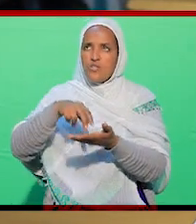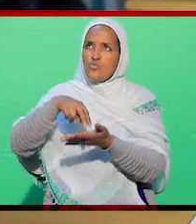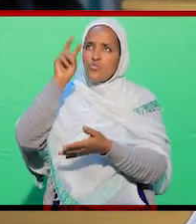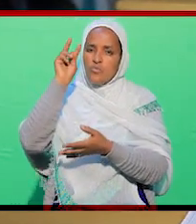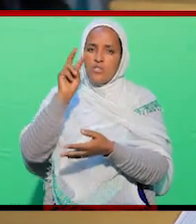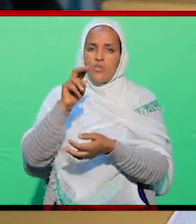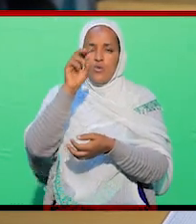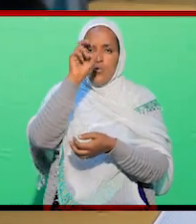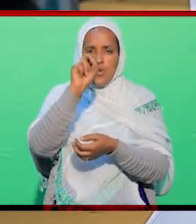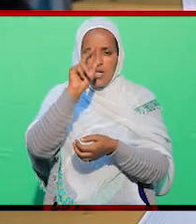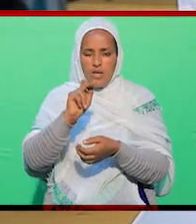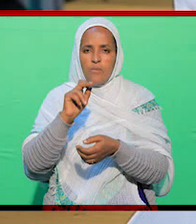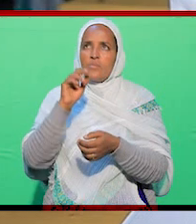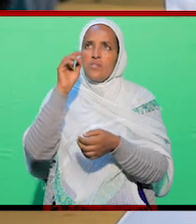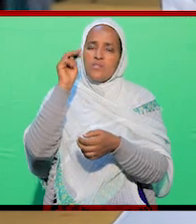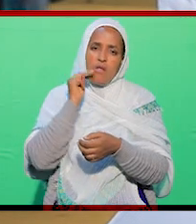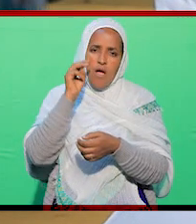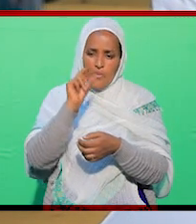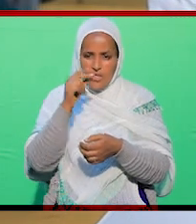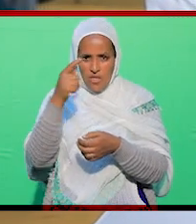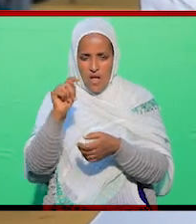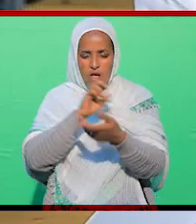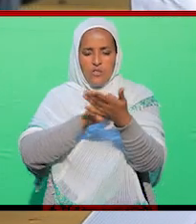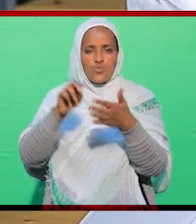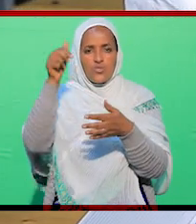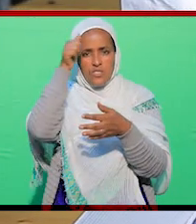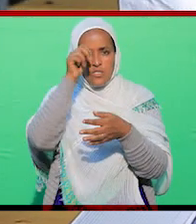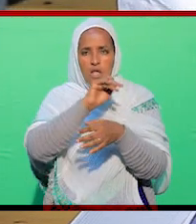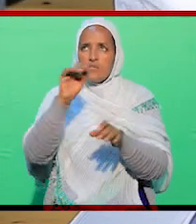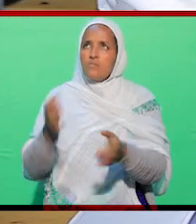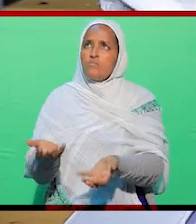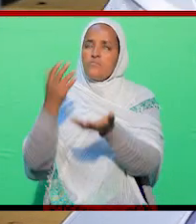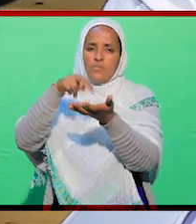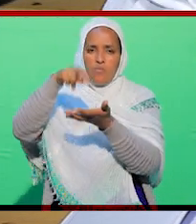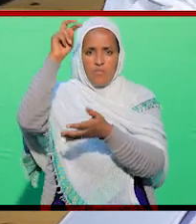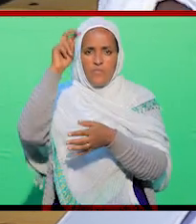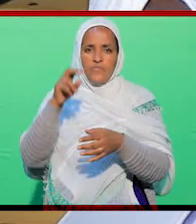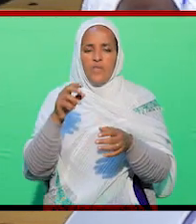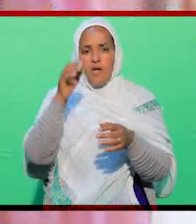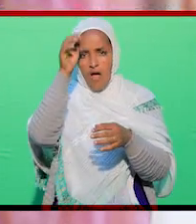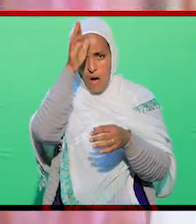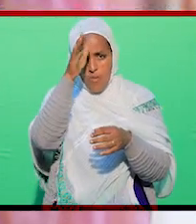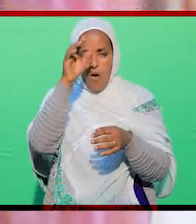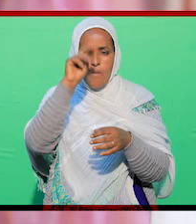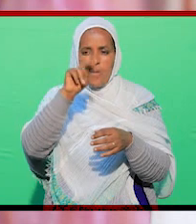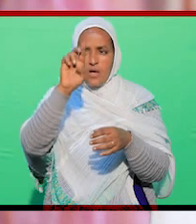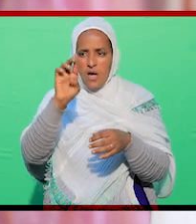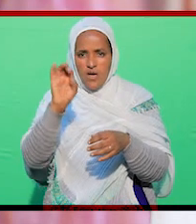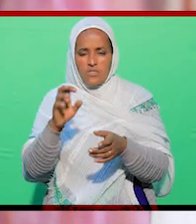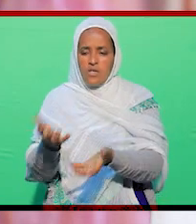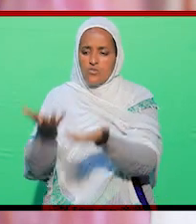ነበረ። እነ አልዓዛር የተነሱበት፣ እነ ወልደ መበለት፣ እነ ጣቢታ፣ እንዲሁም እንደነ ቅዱስ እንድሪያስ ያስነሱት በዓለ